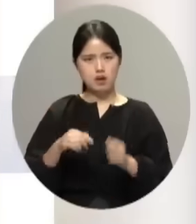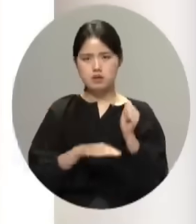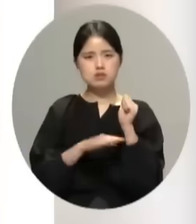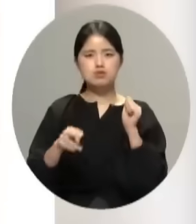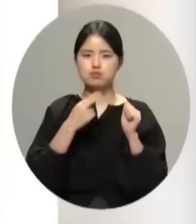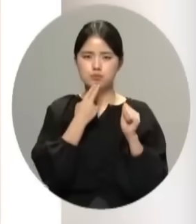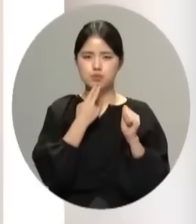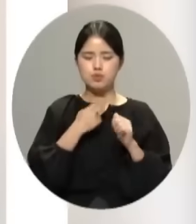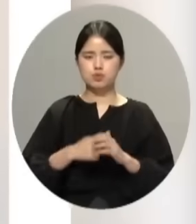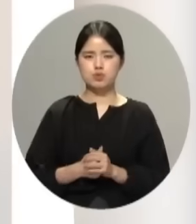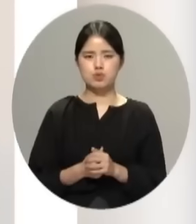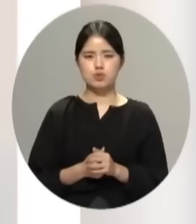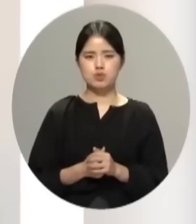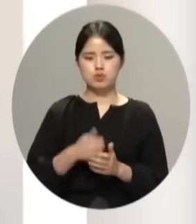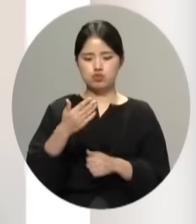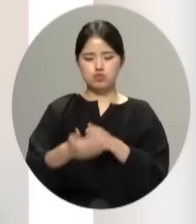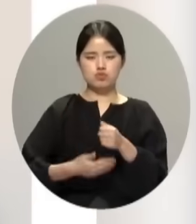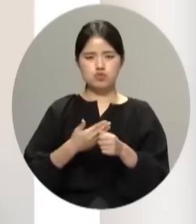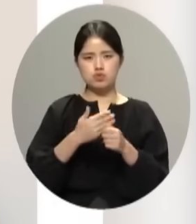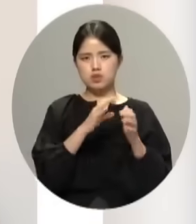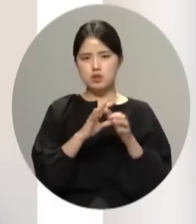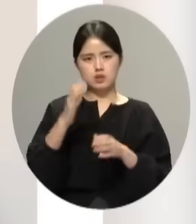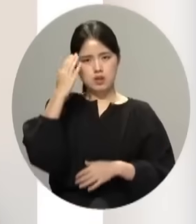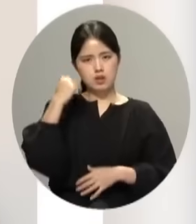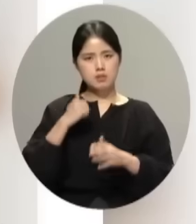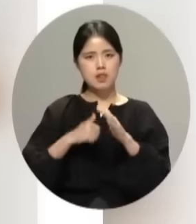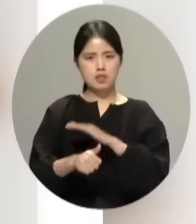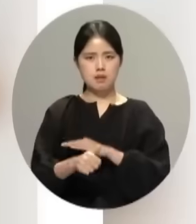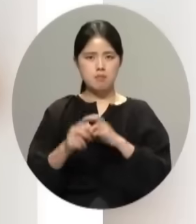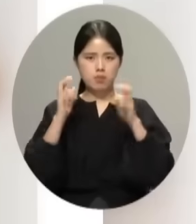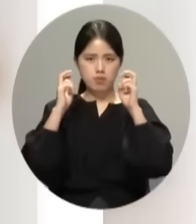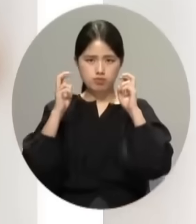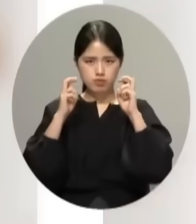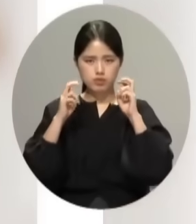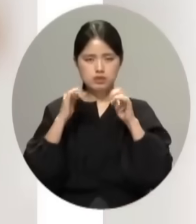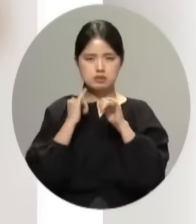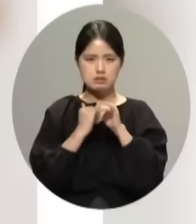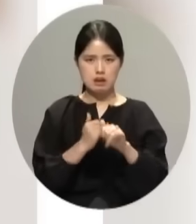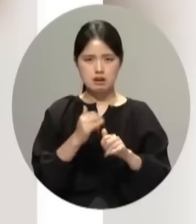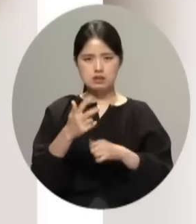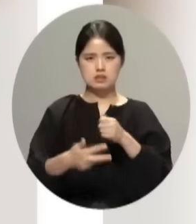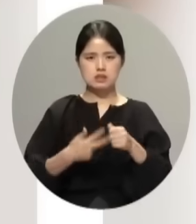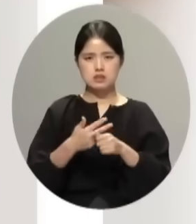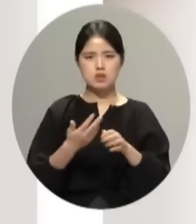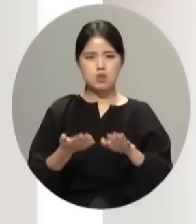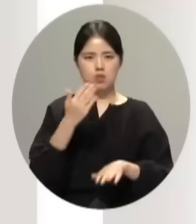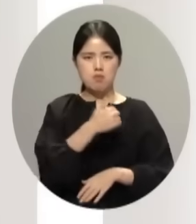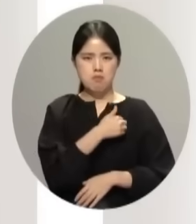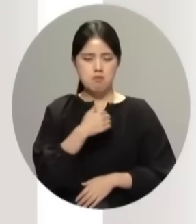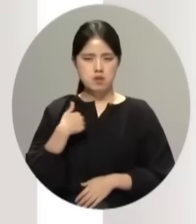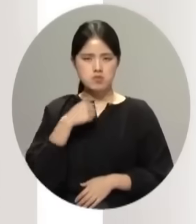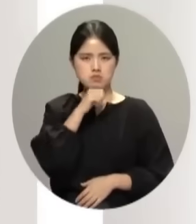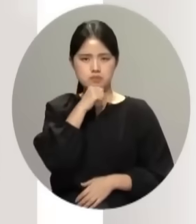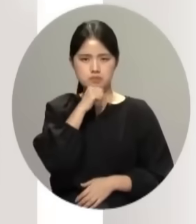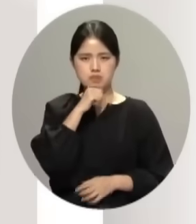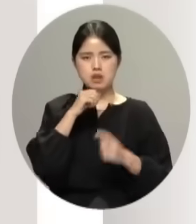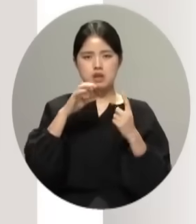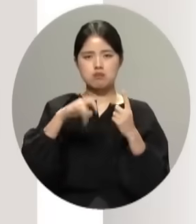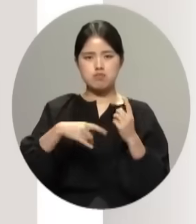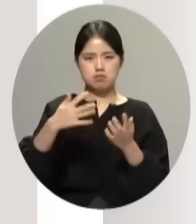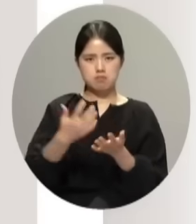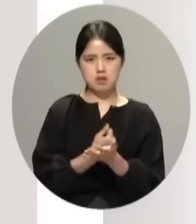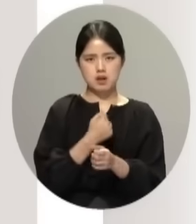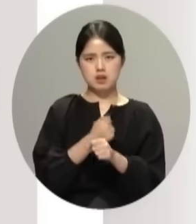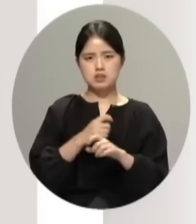않습니다. 9년 연속 대한민국 대표 브랜드 대상, 7년 연속 한국 소비자 만족 지수 1위를 차지하는 등 전기